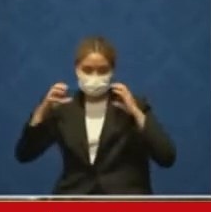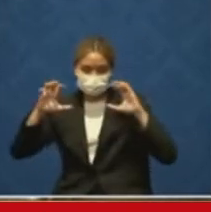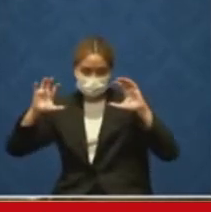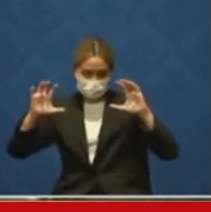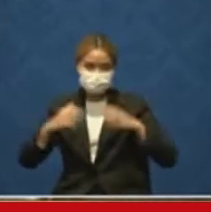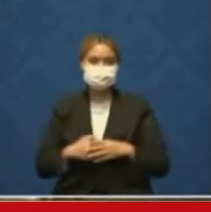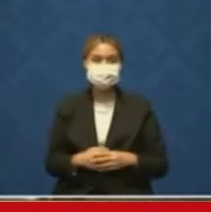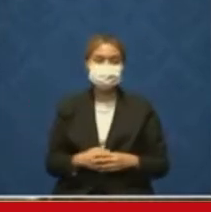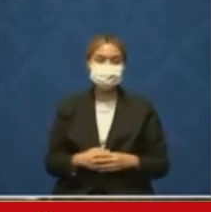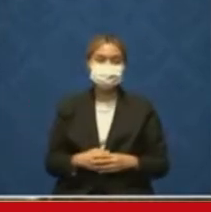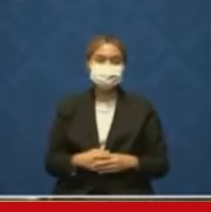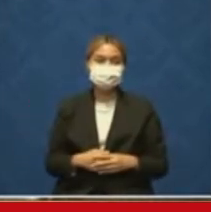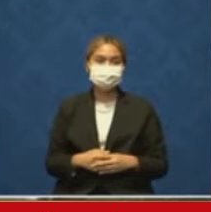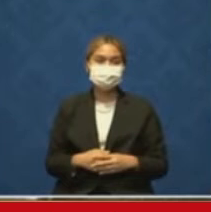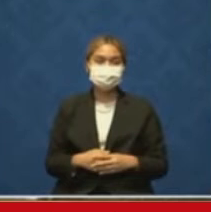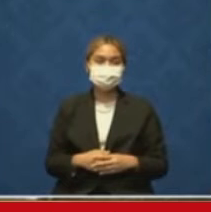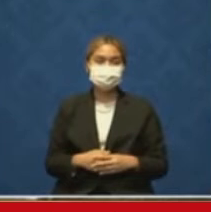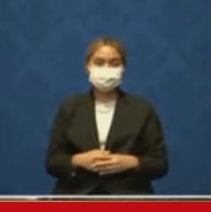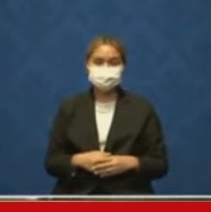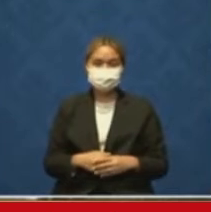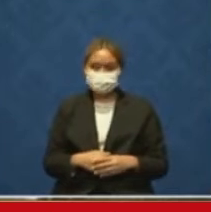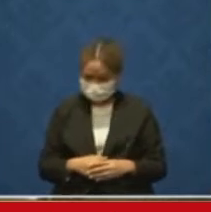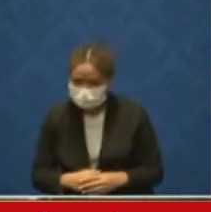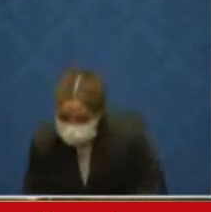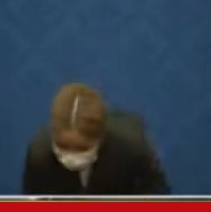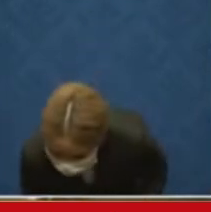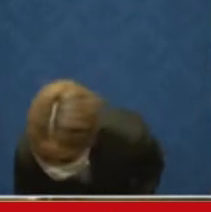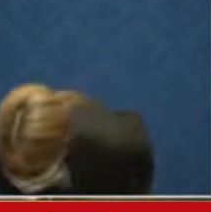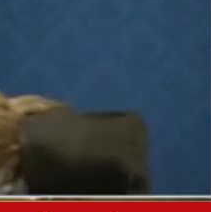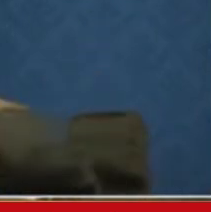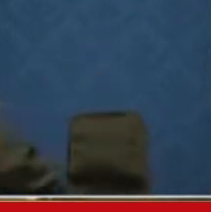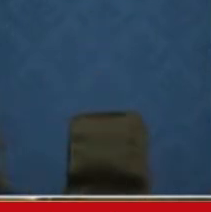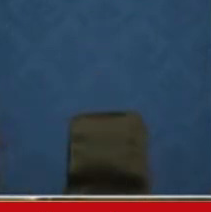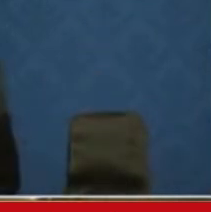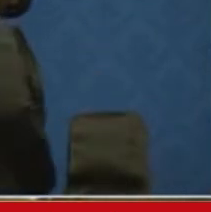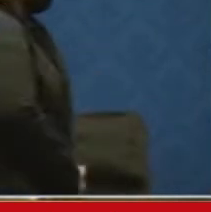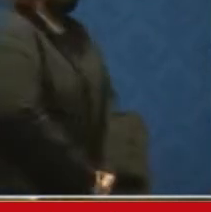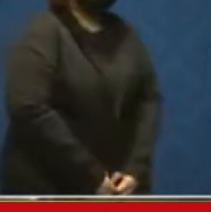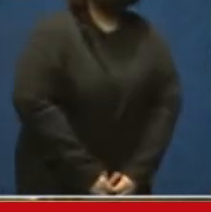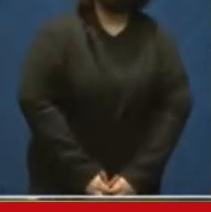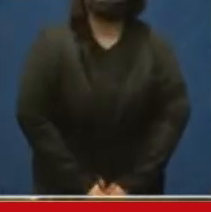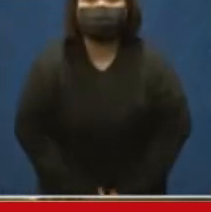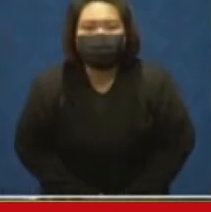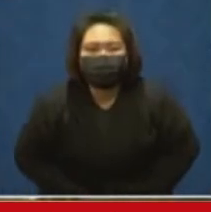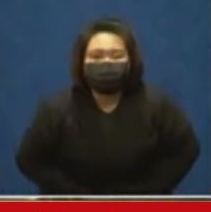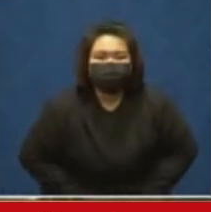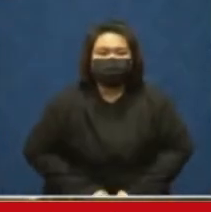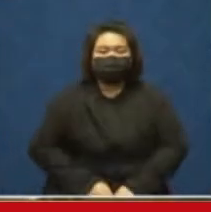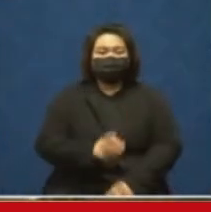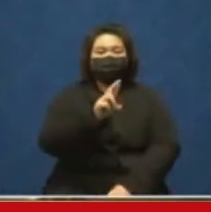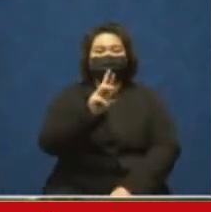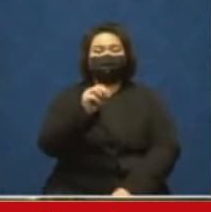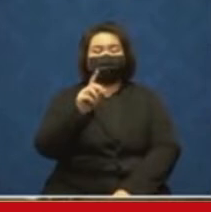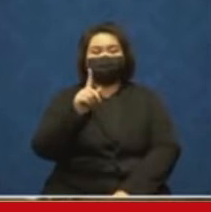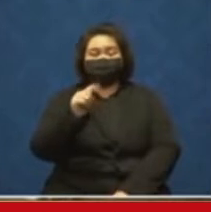ธนาขมานุศรชัยวุธธธนาขมานุศรรมนตรีว่าก